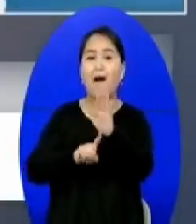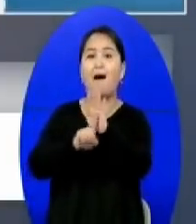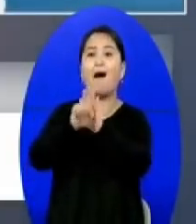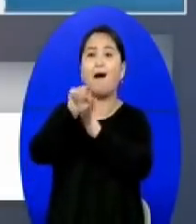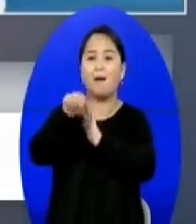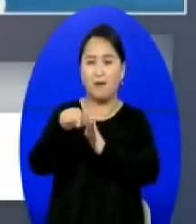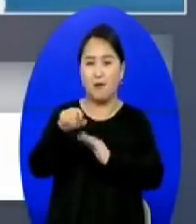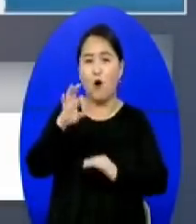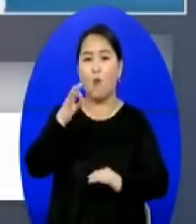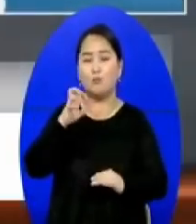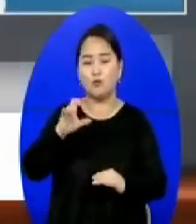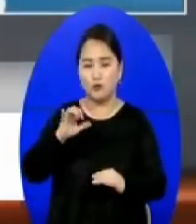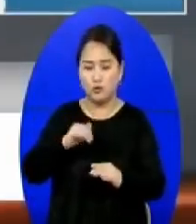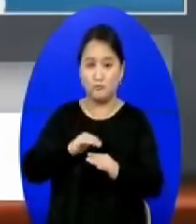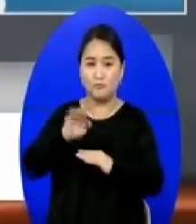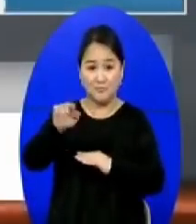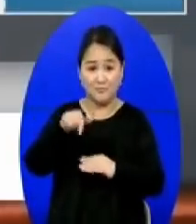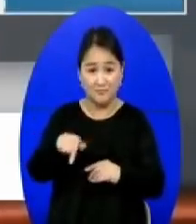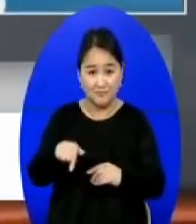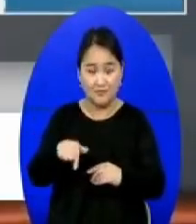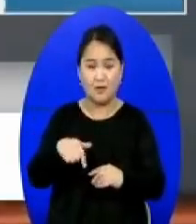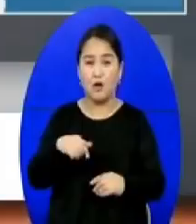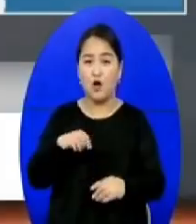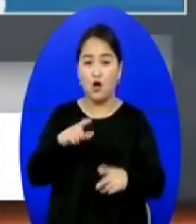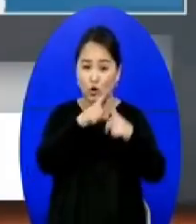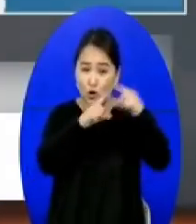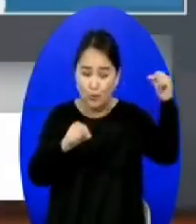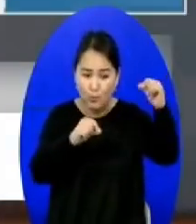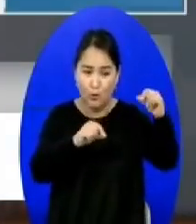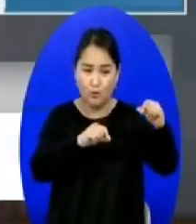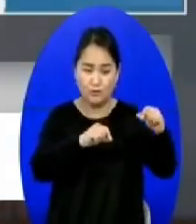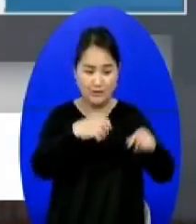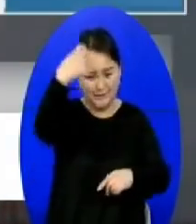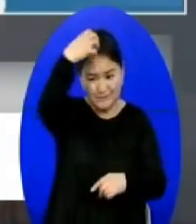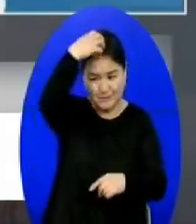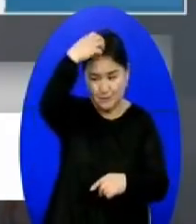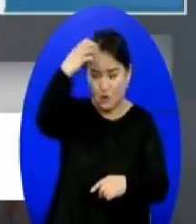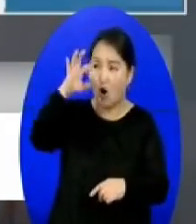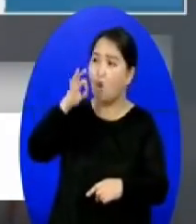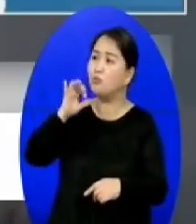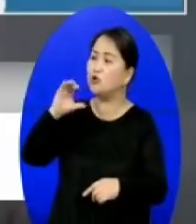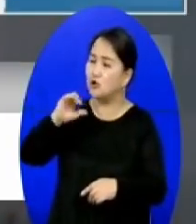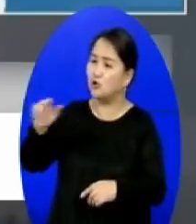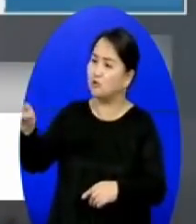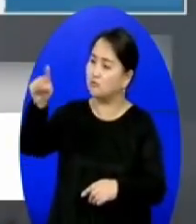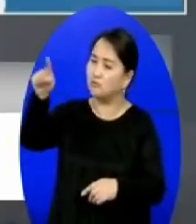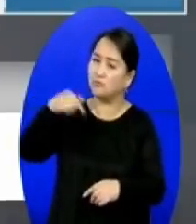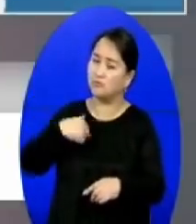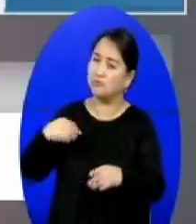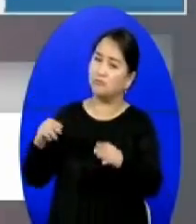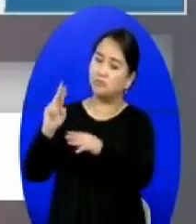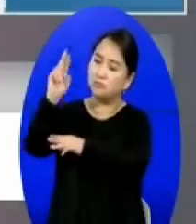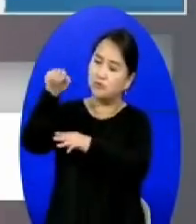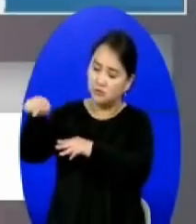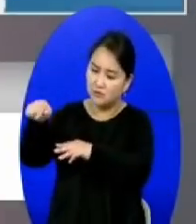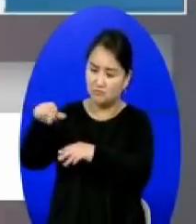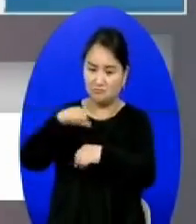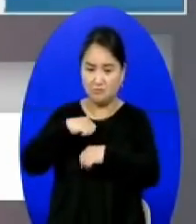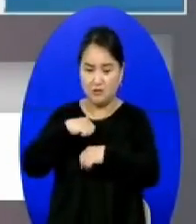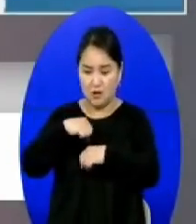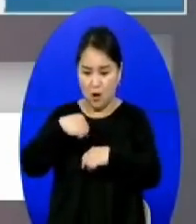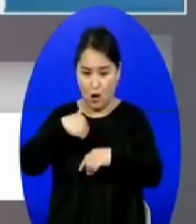тал онцолж байна. Мөн Японы засгийн газрын хувьд бол Умард Солонгос пуужин харвлаа. Гэхдээ тэдгээр пуужин улсынх нь эдийн засгийн онцгой бүсэд унсан эсхийг